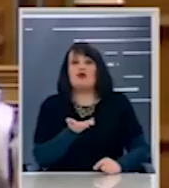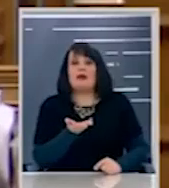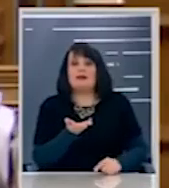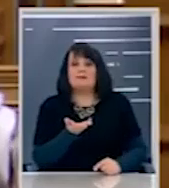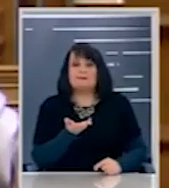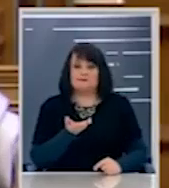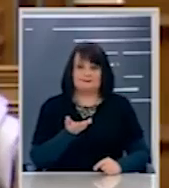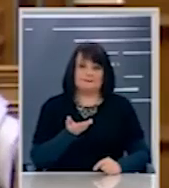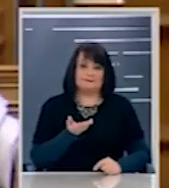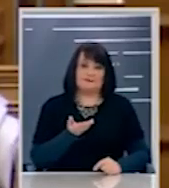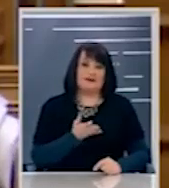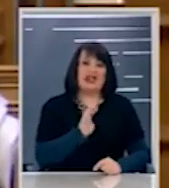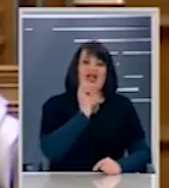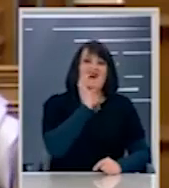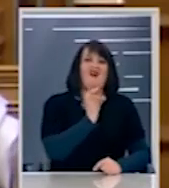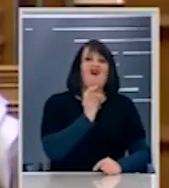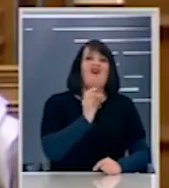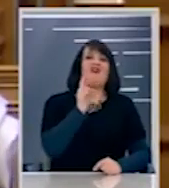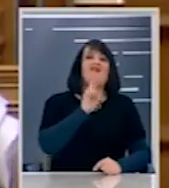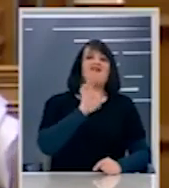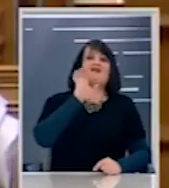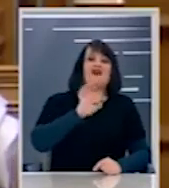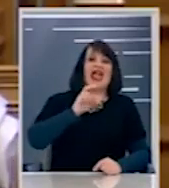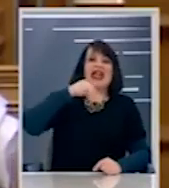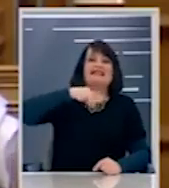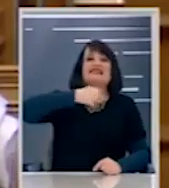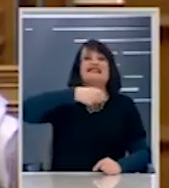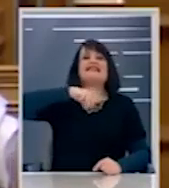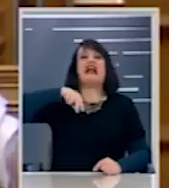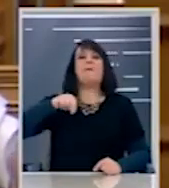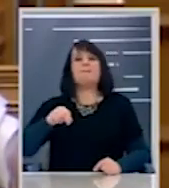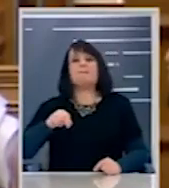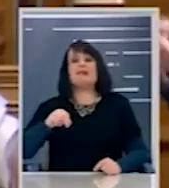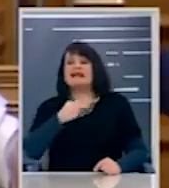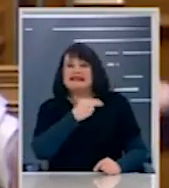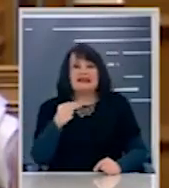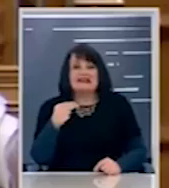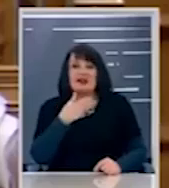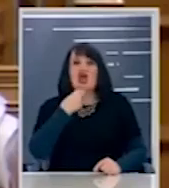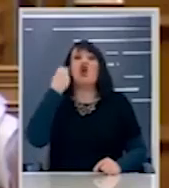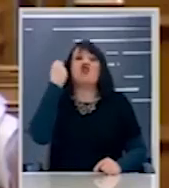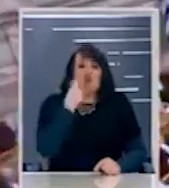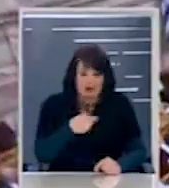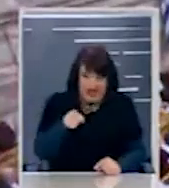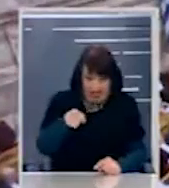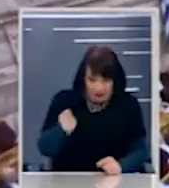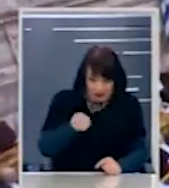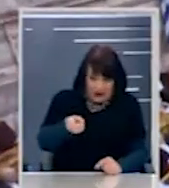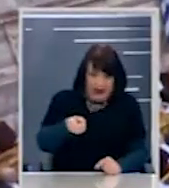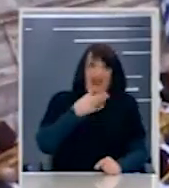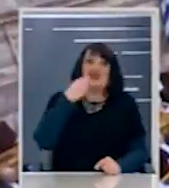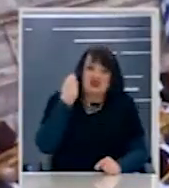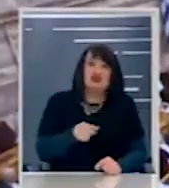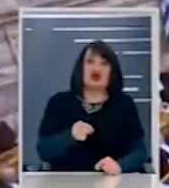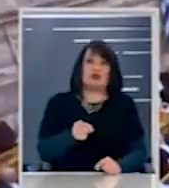Λέγεται «Fredsdam» και σημαίνει ντροπή για κάτι που κάνει κάποιος άλλος. Εγώ θέλω με